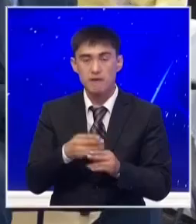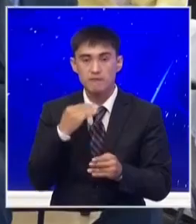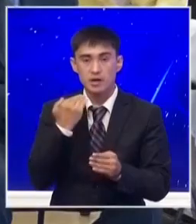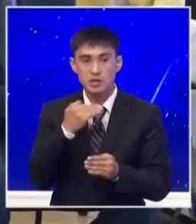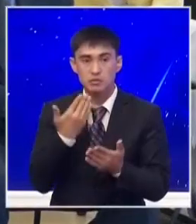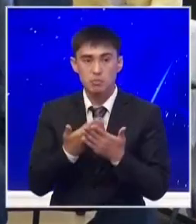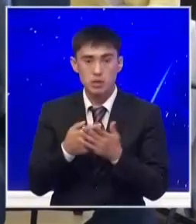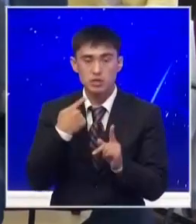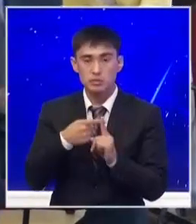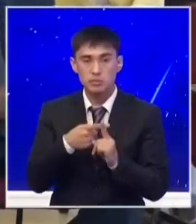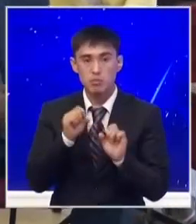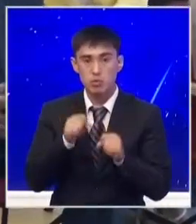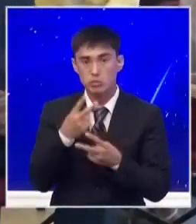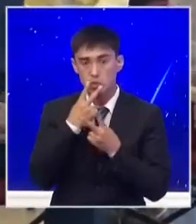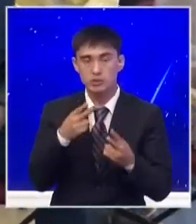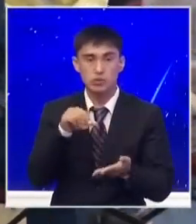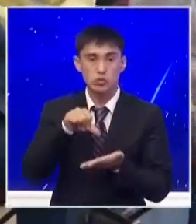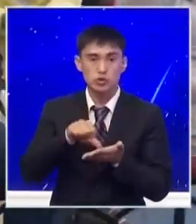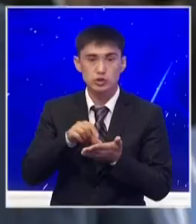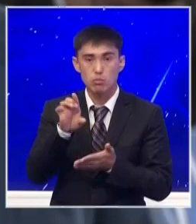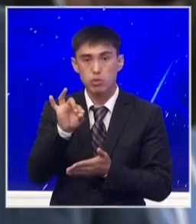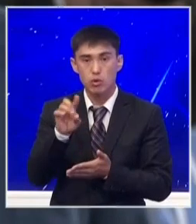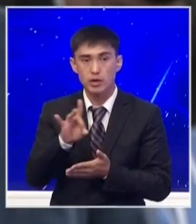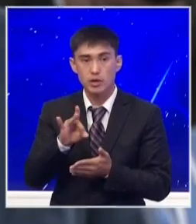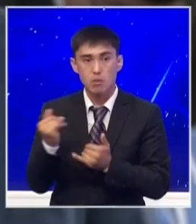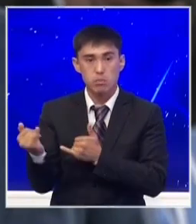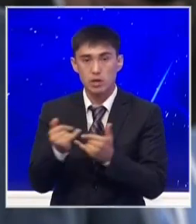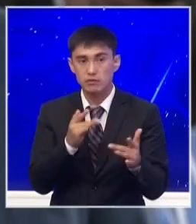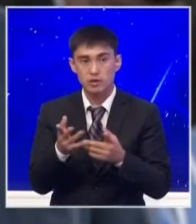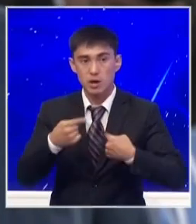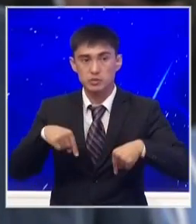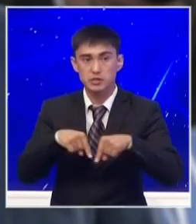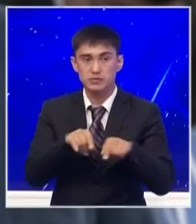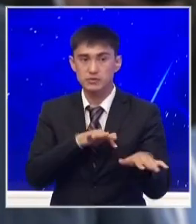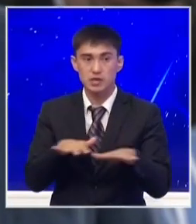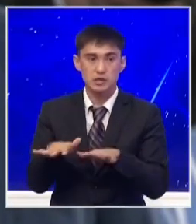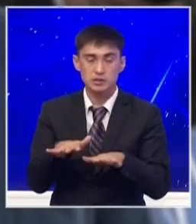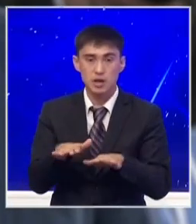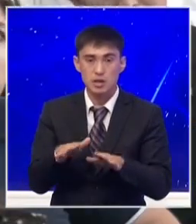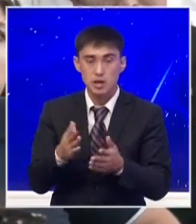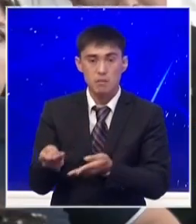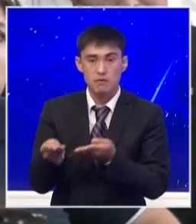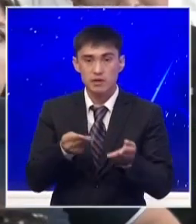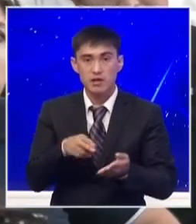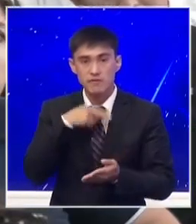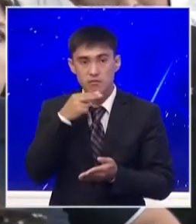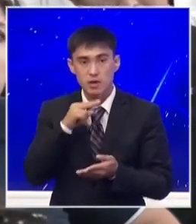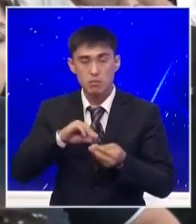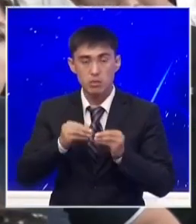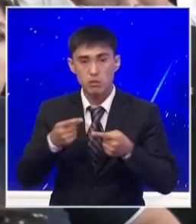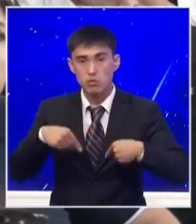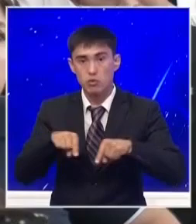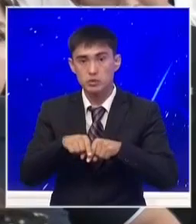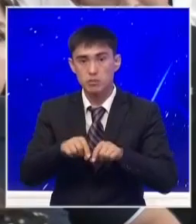положительного примера можно выделить также участие блогеров в благотворительных и общественных акциях. Они привлекают внимание к проблемам